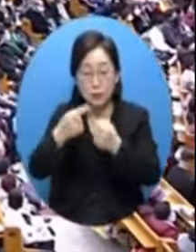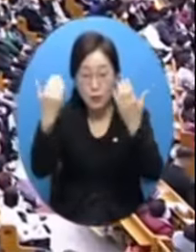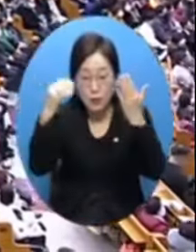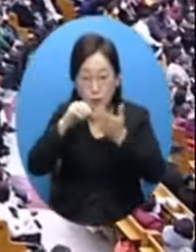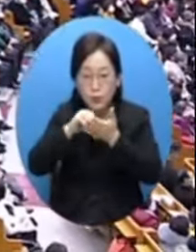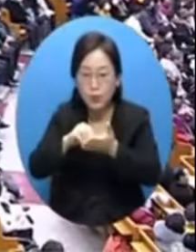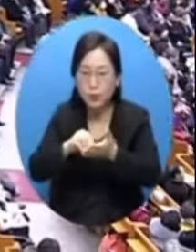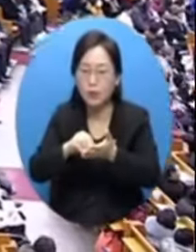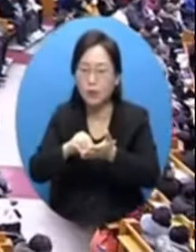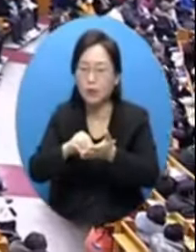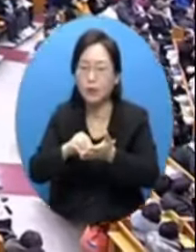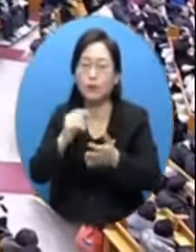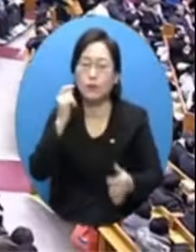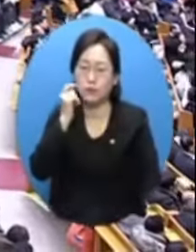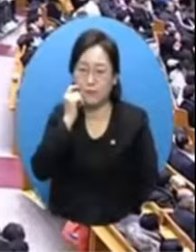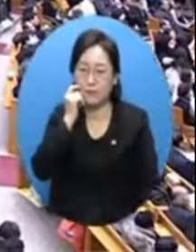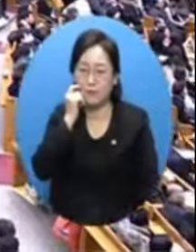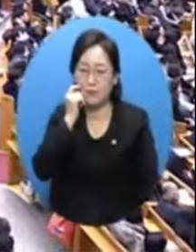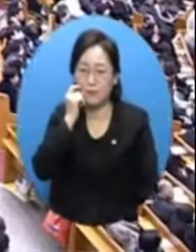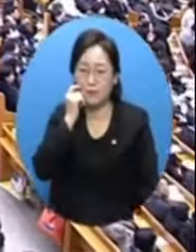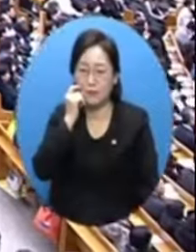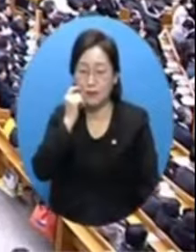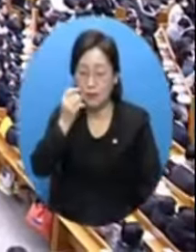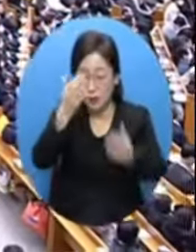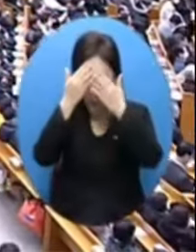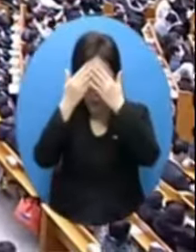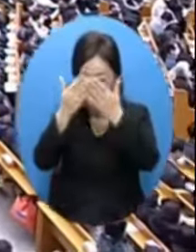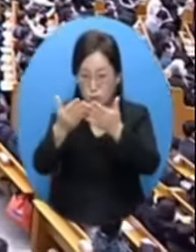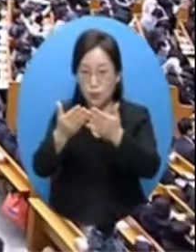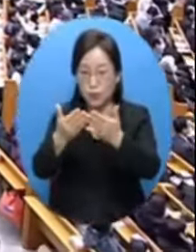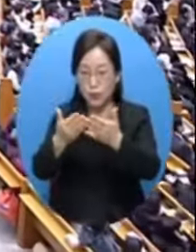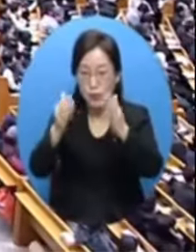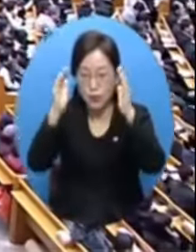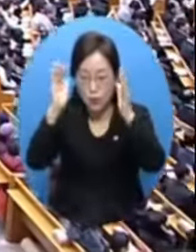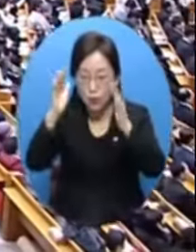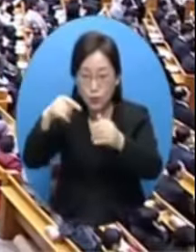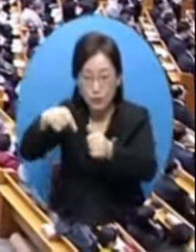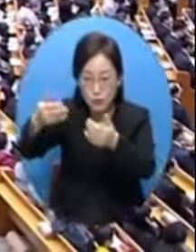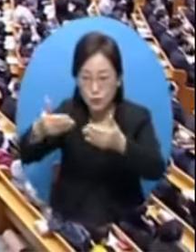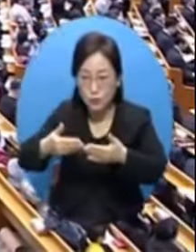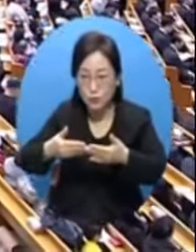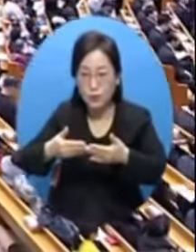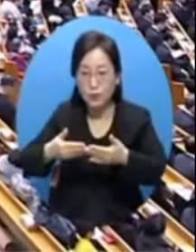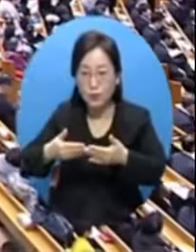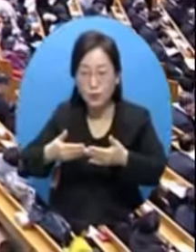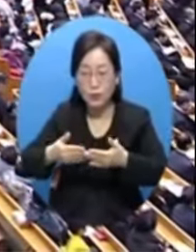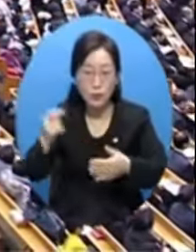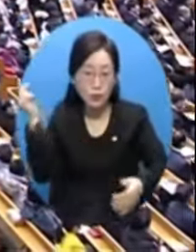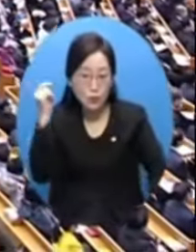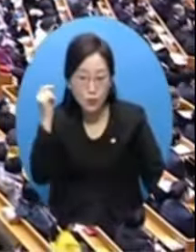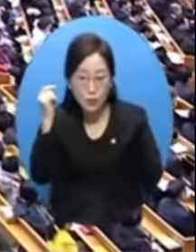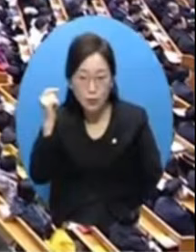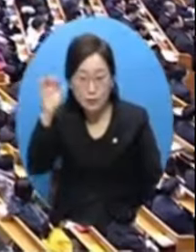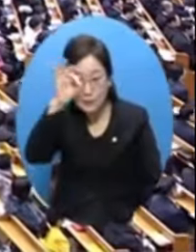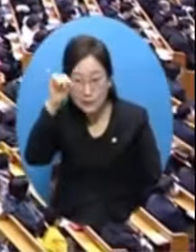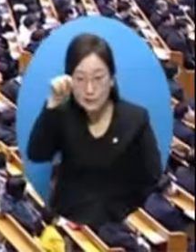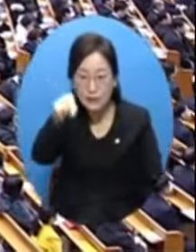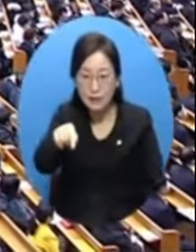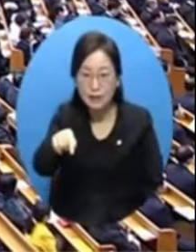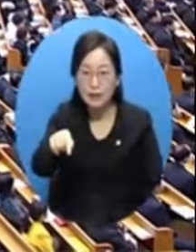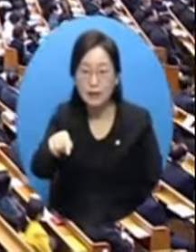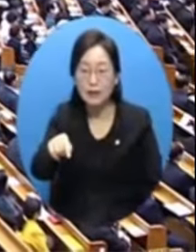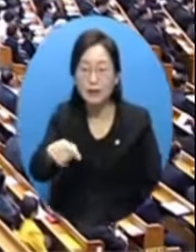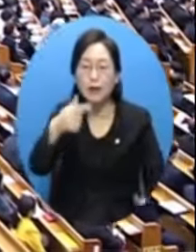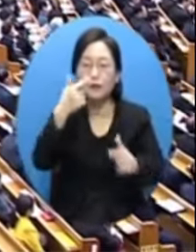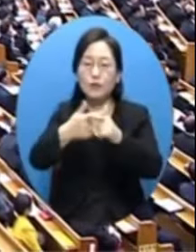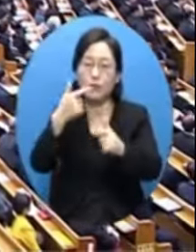못한 그가 무료로 공부를 가르쳐 준다는 소식을 듣고 차장이 찾아간 것이